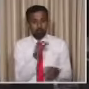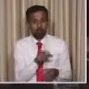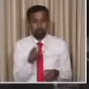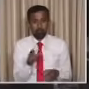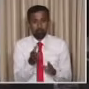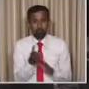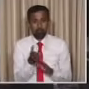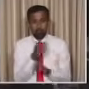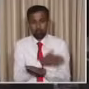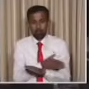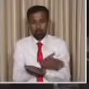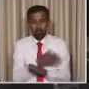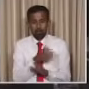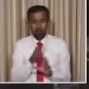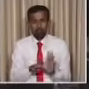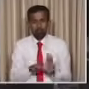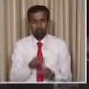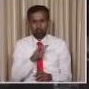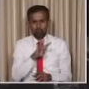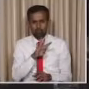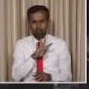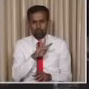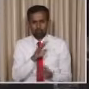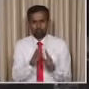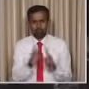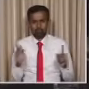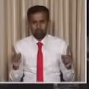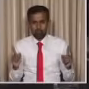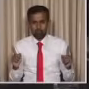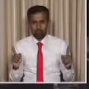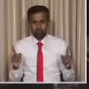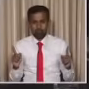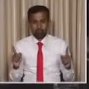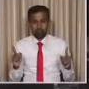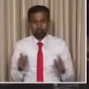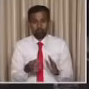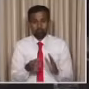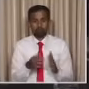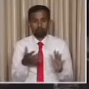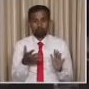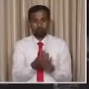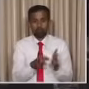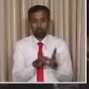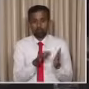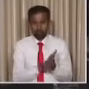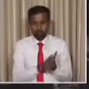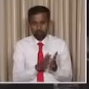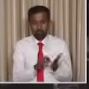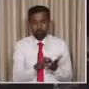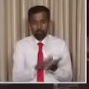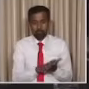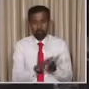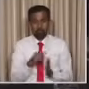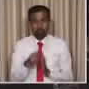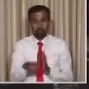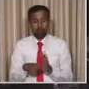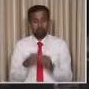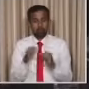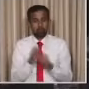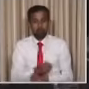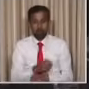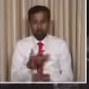पहुगिय वसर तुन हतर काले तुल ए गत्त वरदि तींदु तीर्ण मत रटे आर्थिके